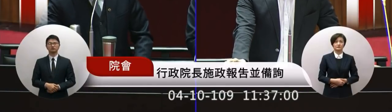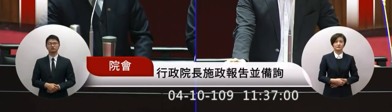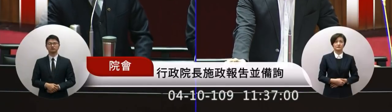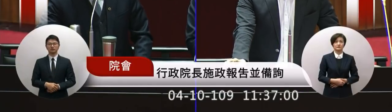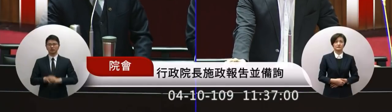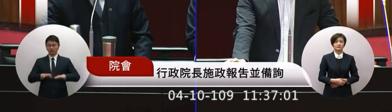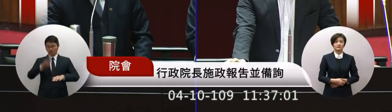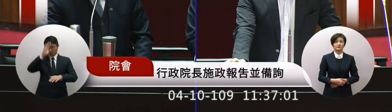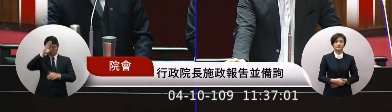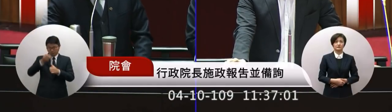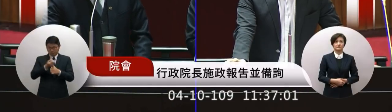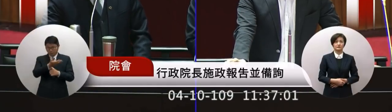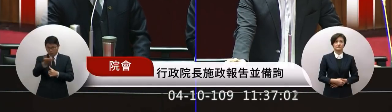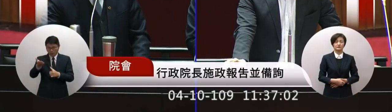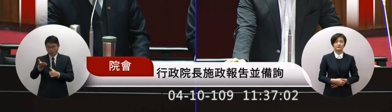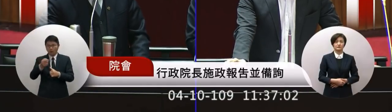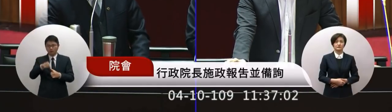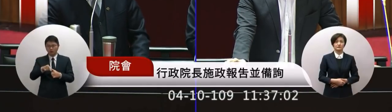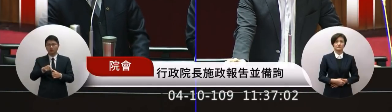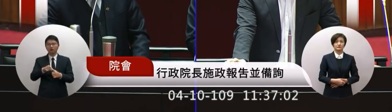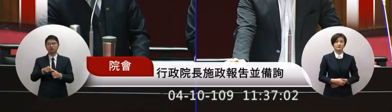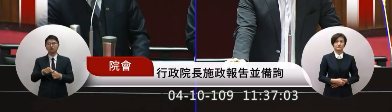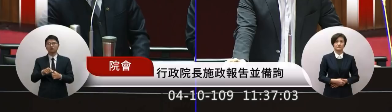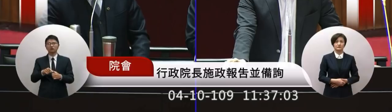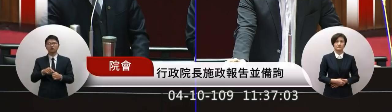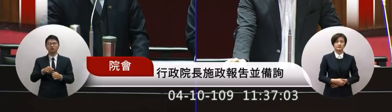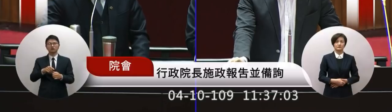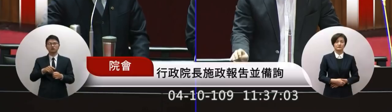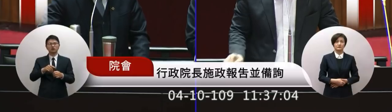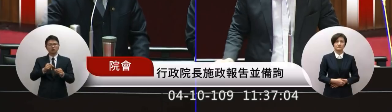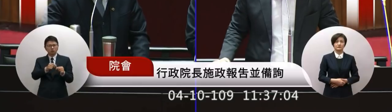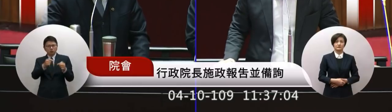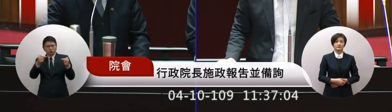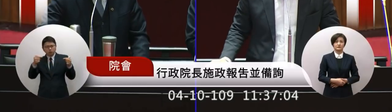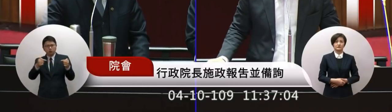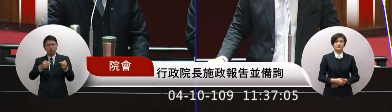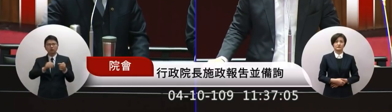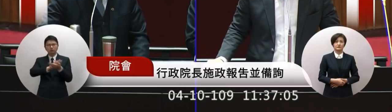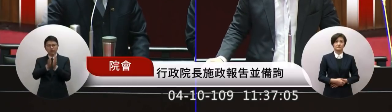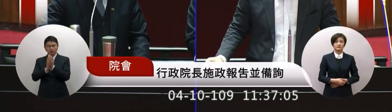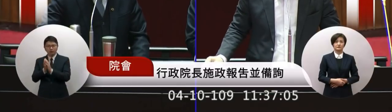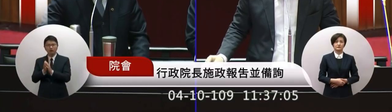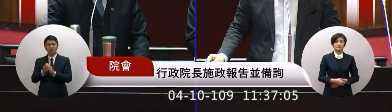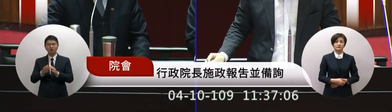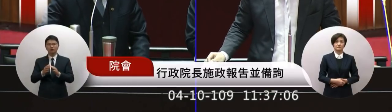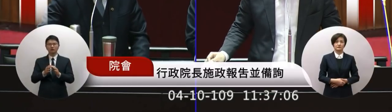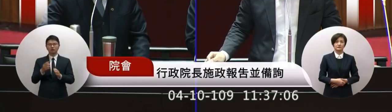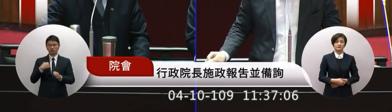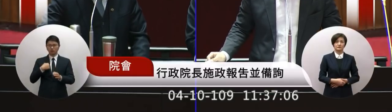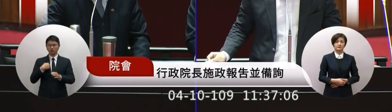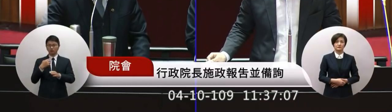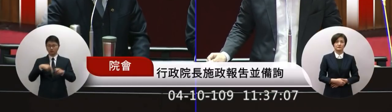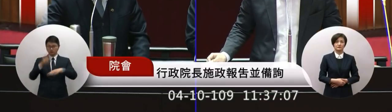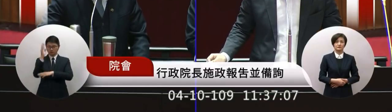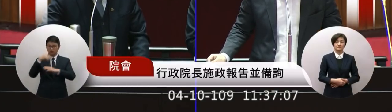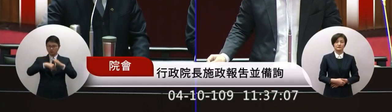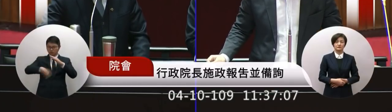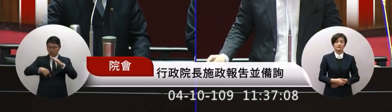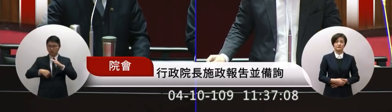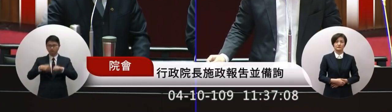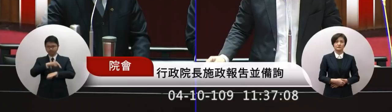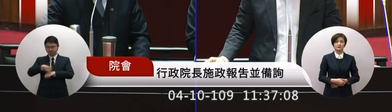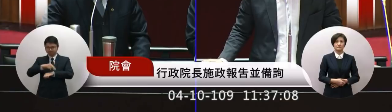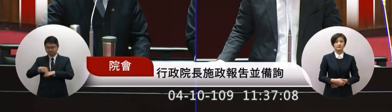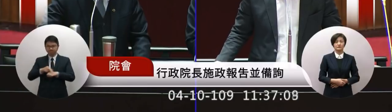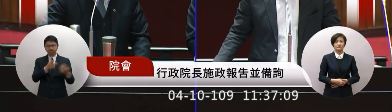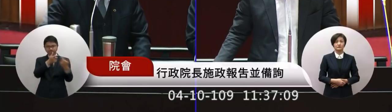疫情的发展，那到什么程度应该做什么安排， 行政院已经有做规划，啊，